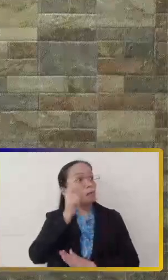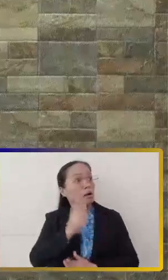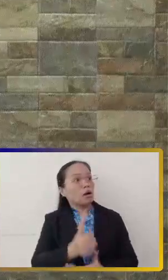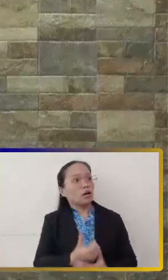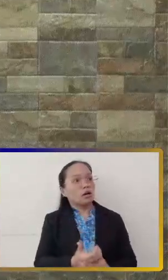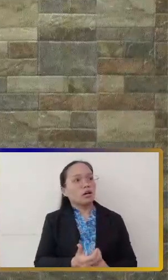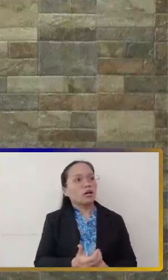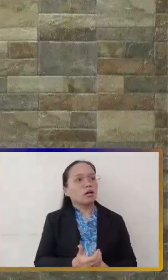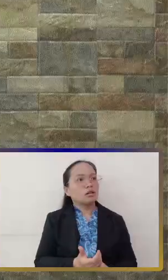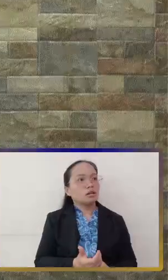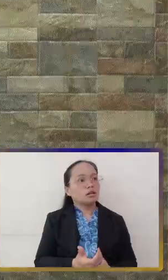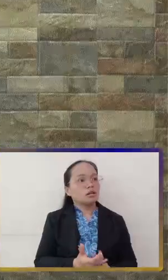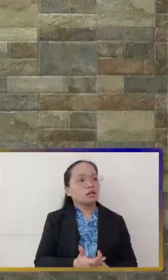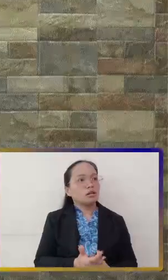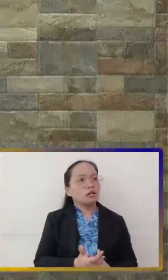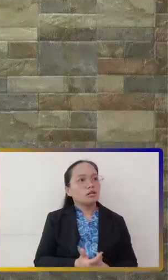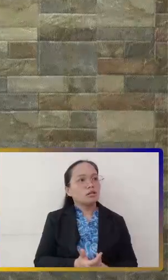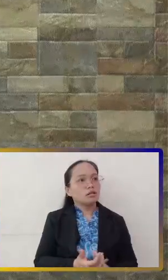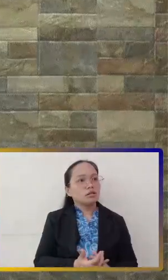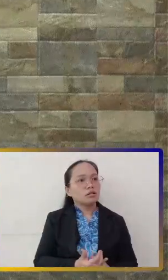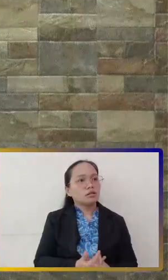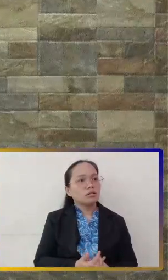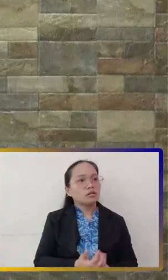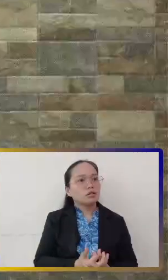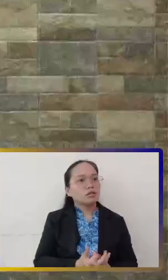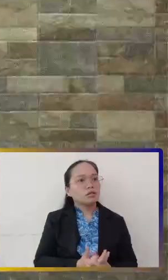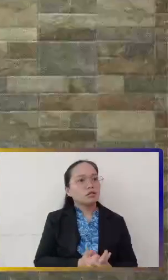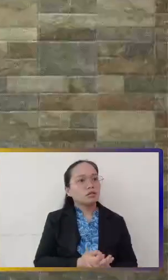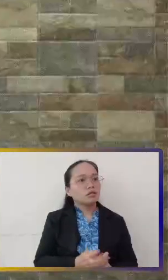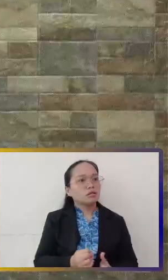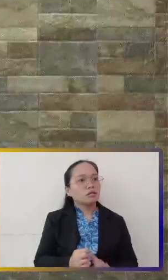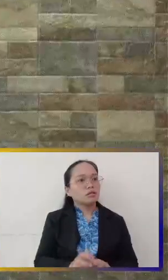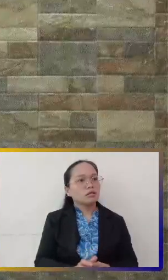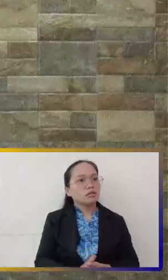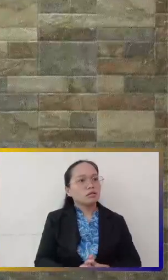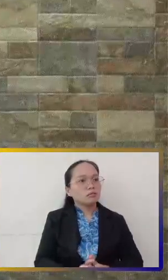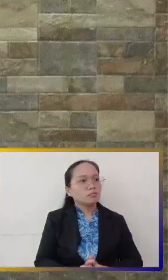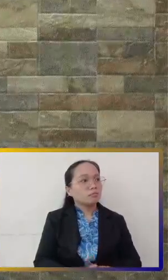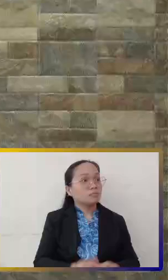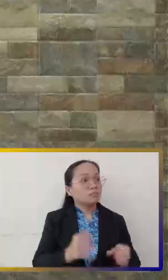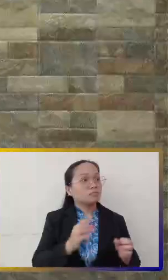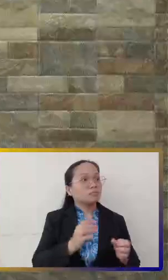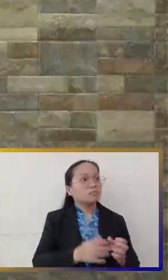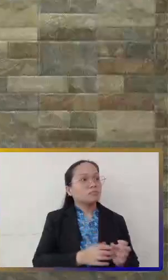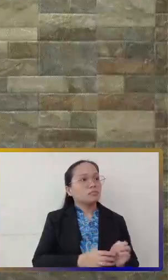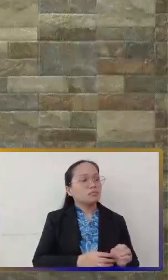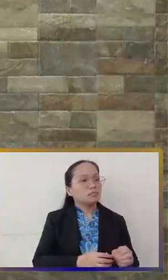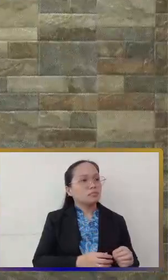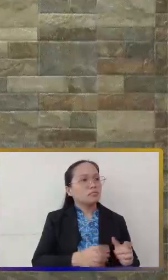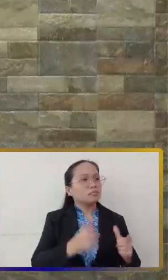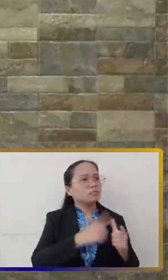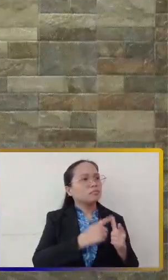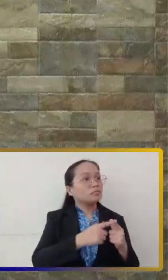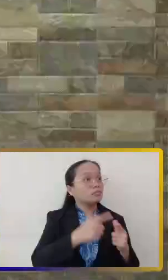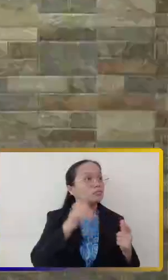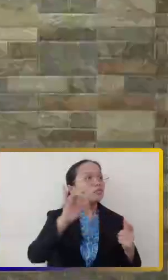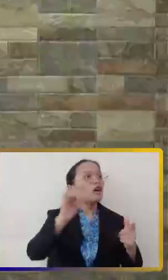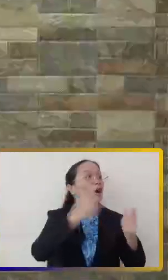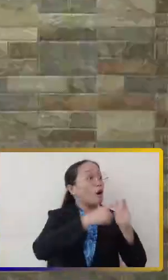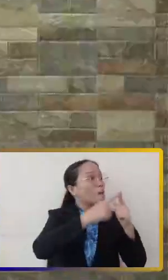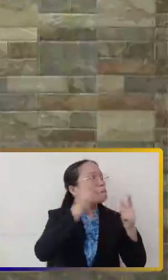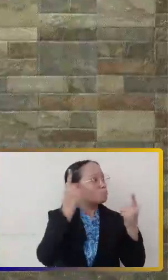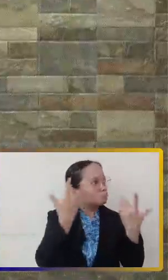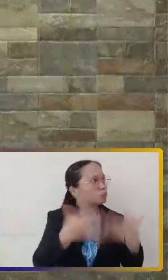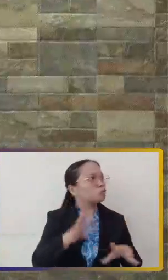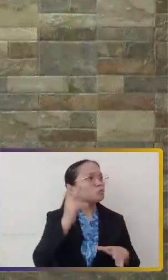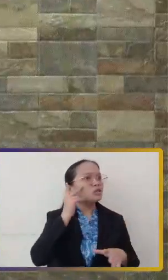Oh, wag mong sasabihan ng ganyan. Wag kang magre-request isang pastor, Baptist pastor na ganyan. Sabi ko, tigil kami kaagad. Sabi